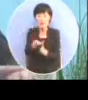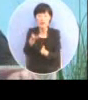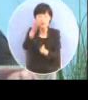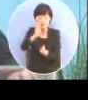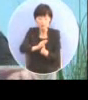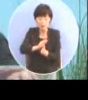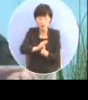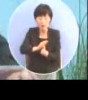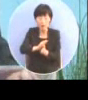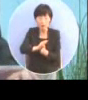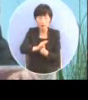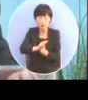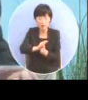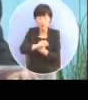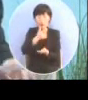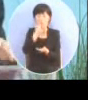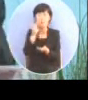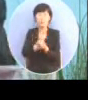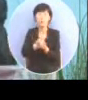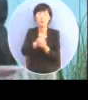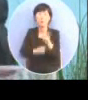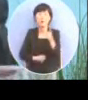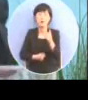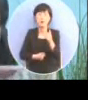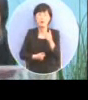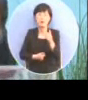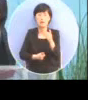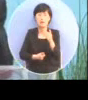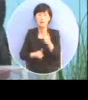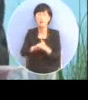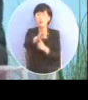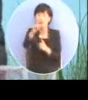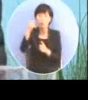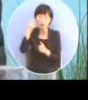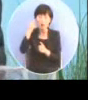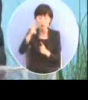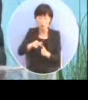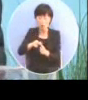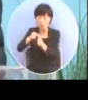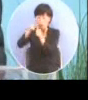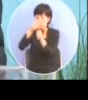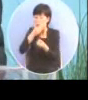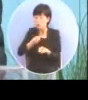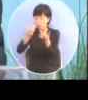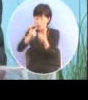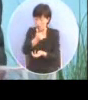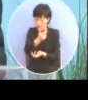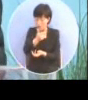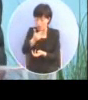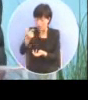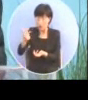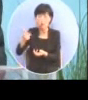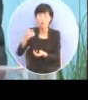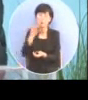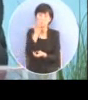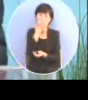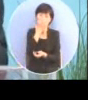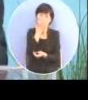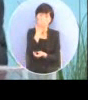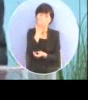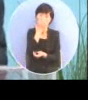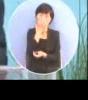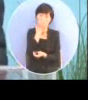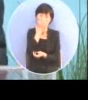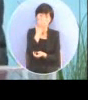ta. 여러분들이 거의 얼마나 이 축복이 큰가 모르고 있어. 아, đó làm chúng ta không biết về chúc phúc của Đức Chúa Trời lớn biết chừng nào. 거기